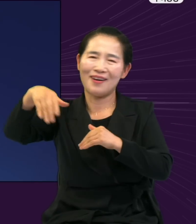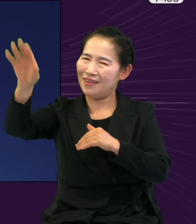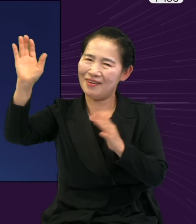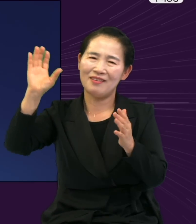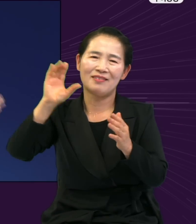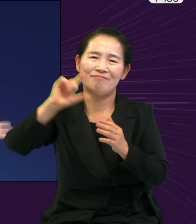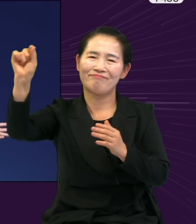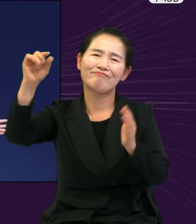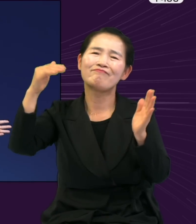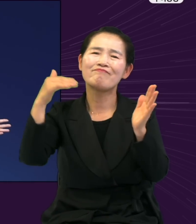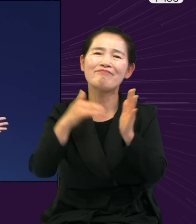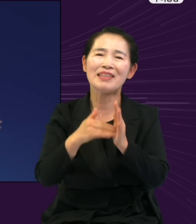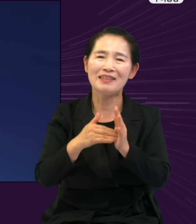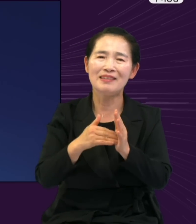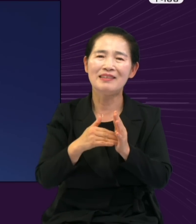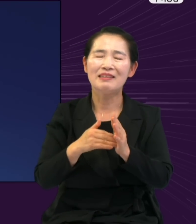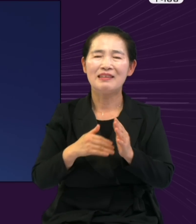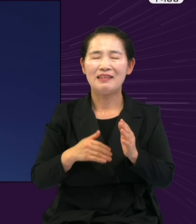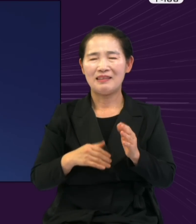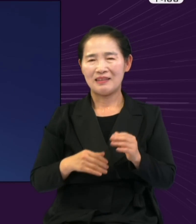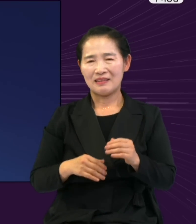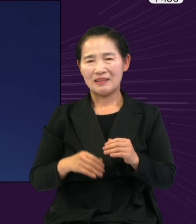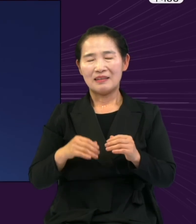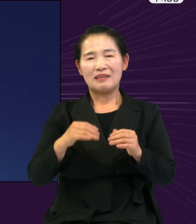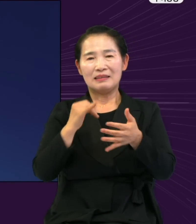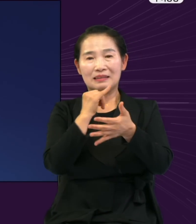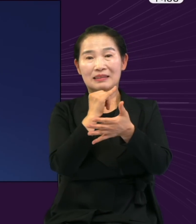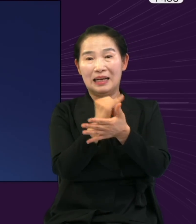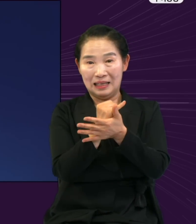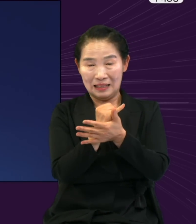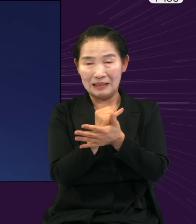저와 제 딸은 그때